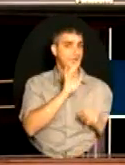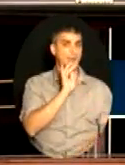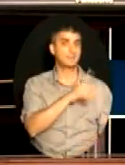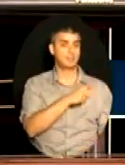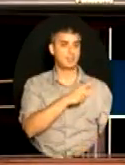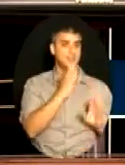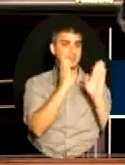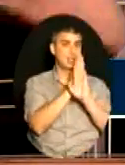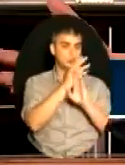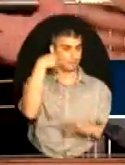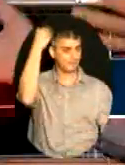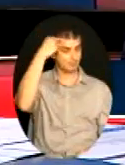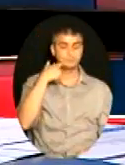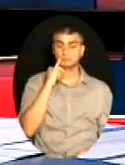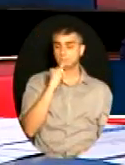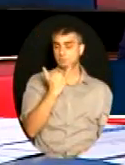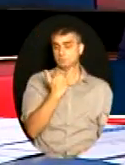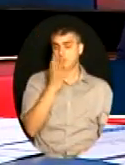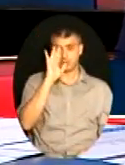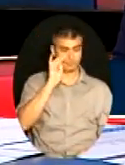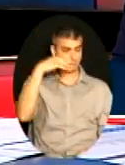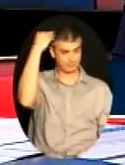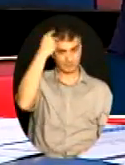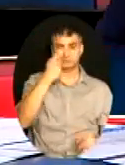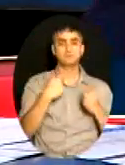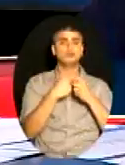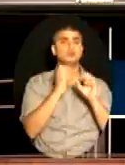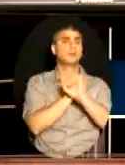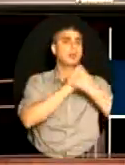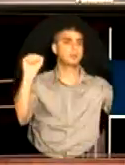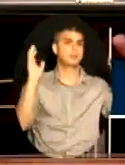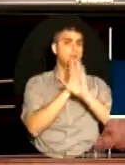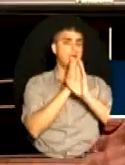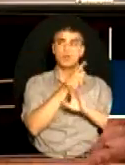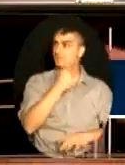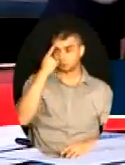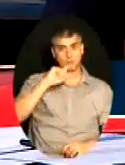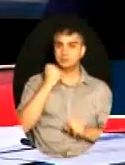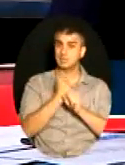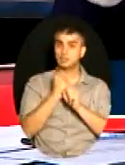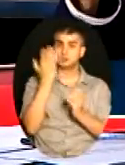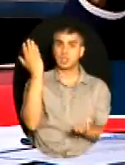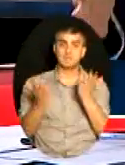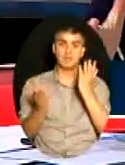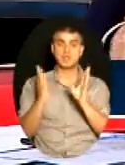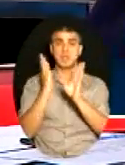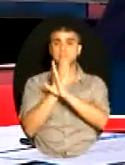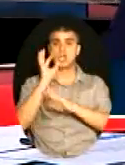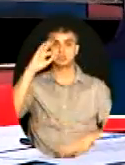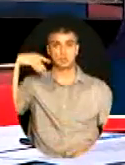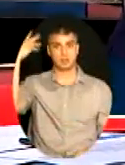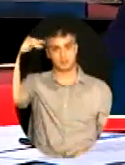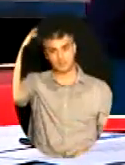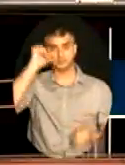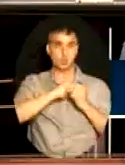כנגד טרוריסטים פלסטינים. כמו טרוריסטים פלסטינים בנושא חבלה. חושב שלא צריך לעשות הבחנה בין טרוריסט פלסטיני לבין